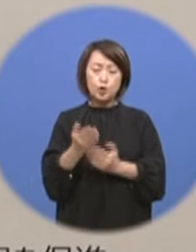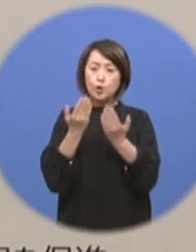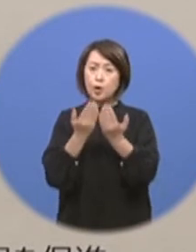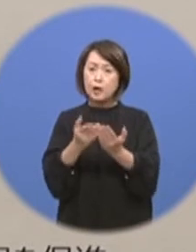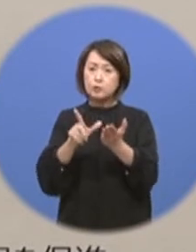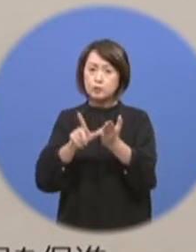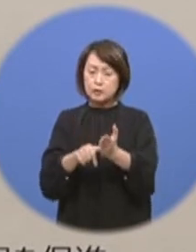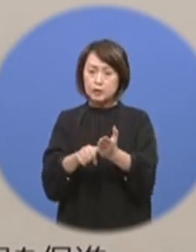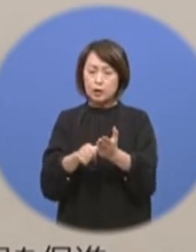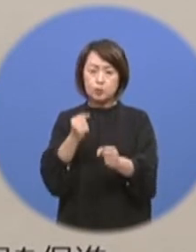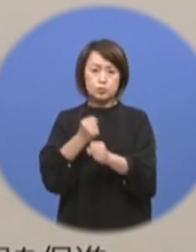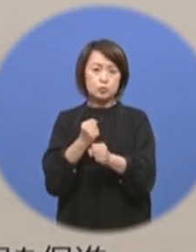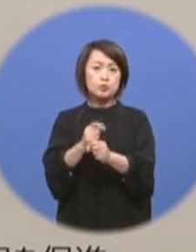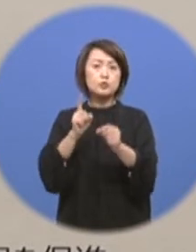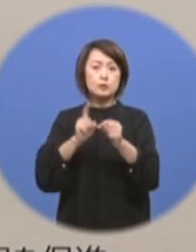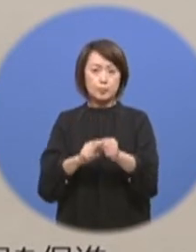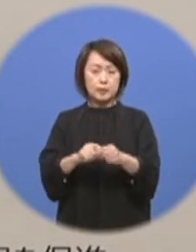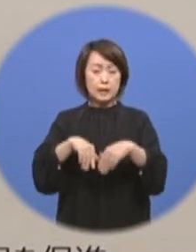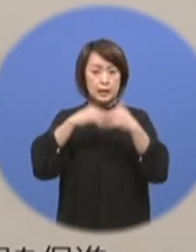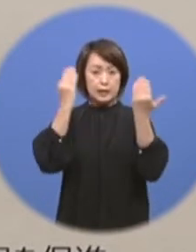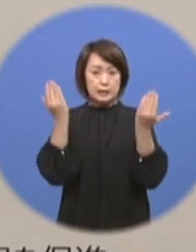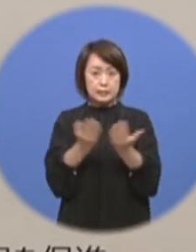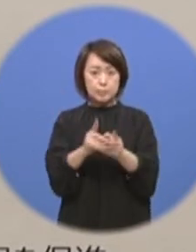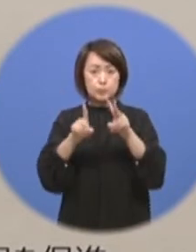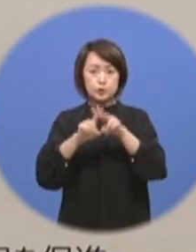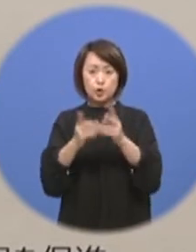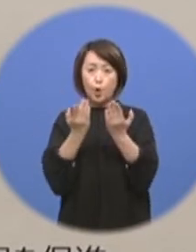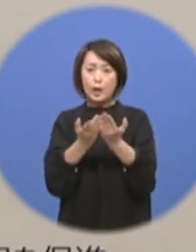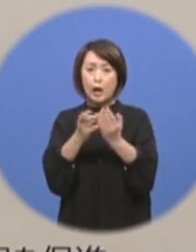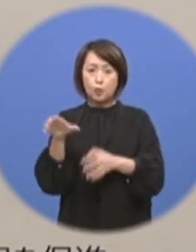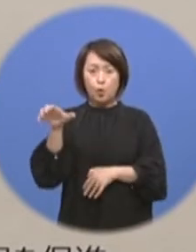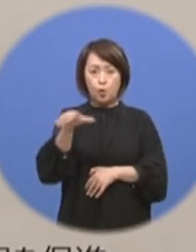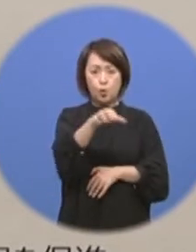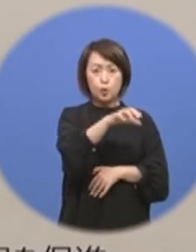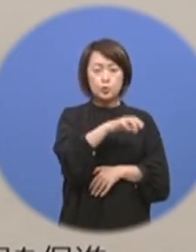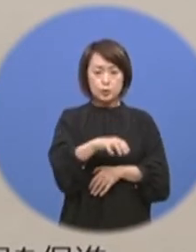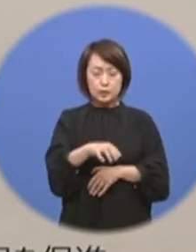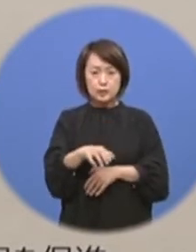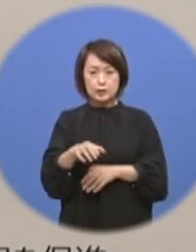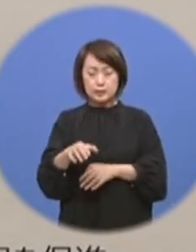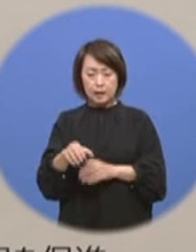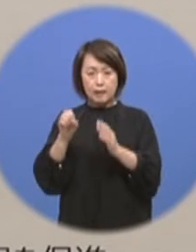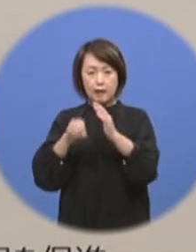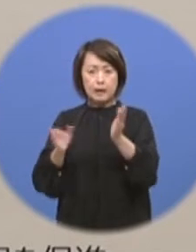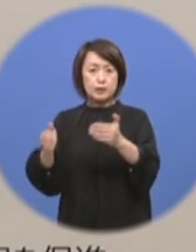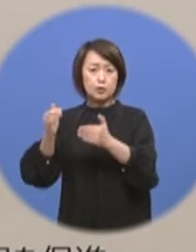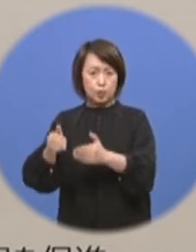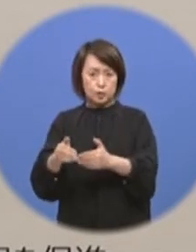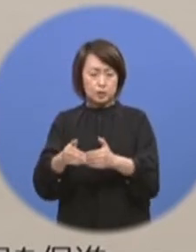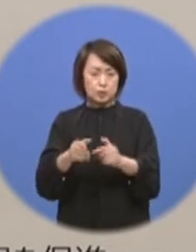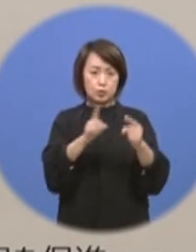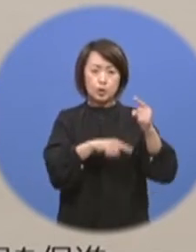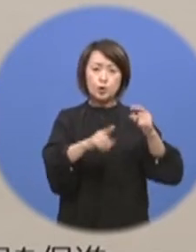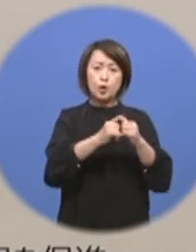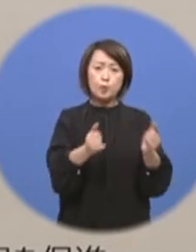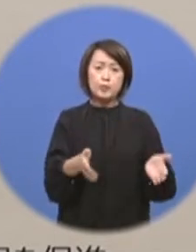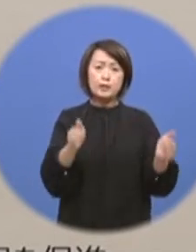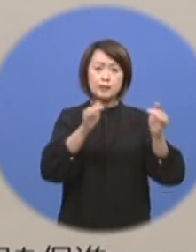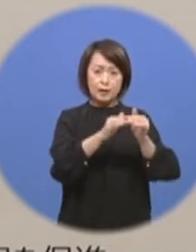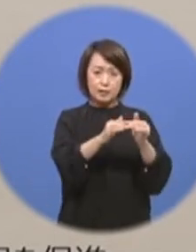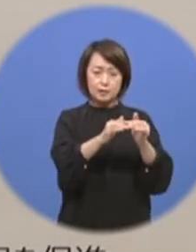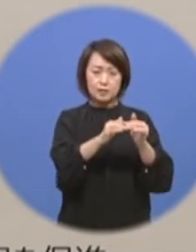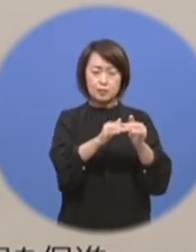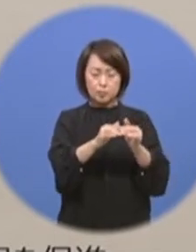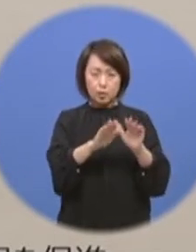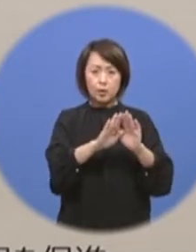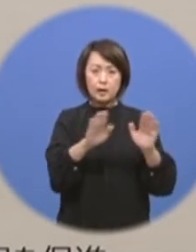善処が鉱区においてそういうことができるような履き教室とか公民館とかそこで子どもの居場所を